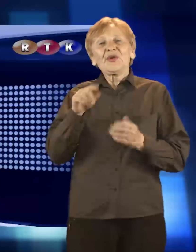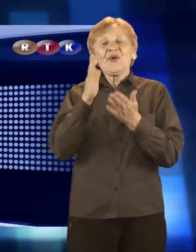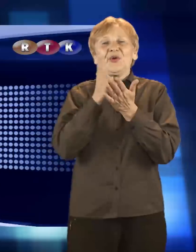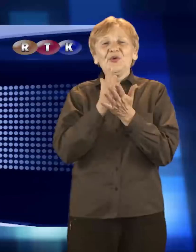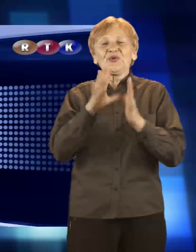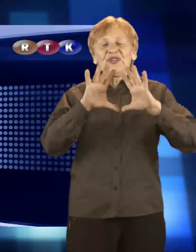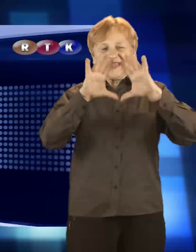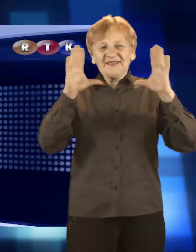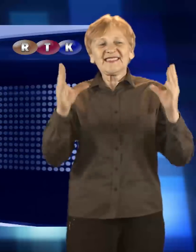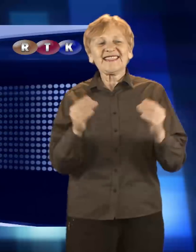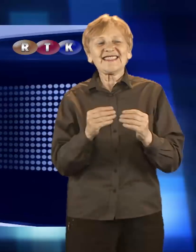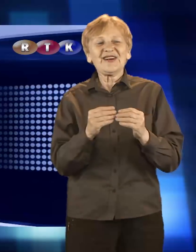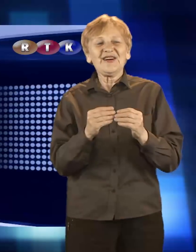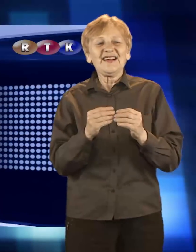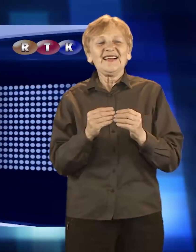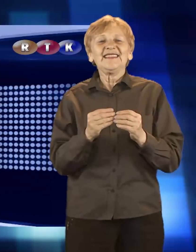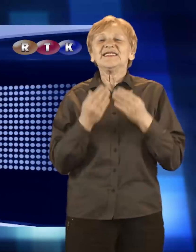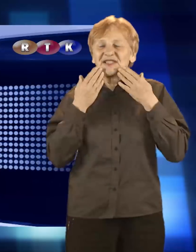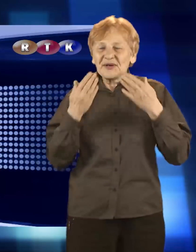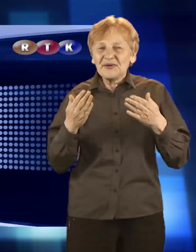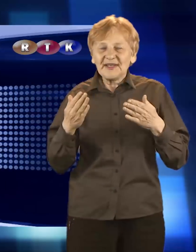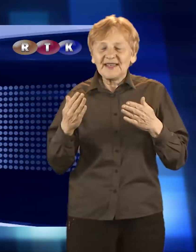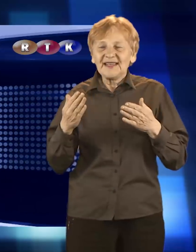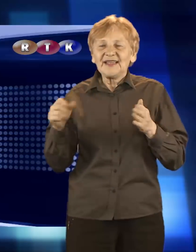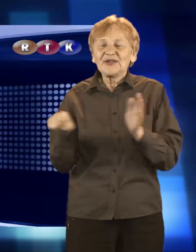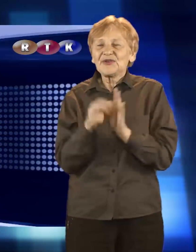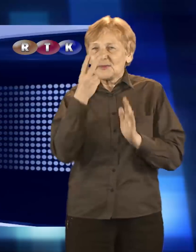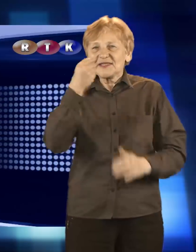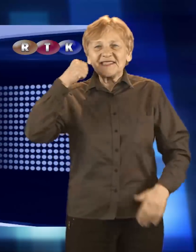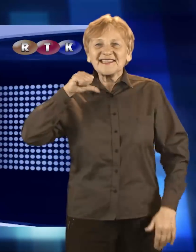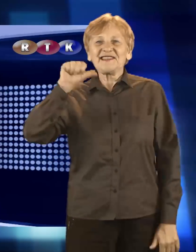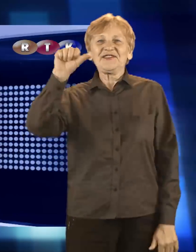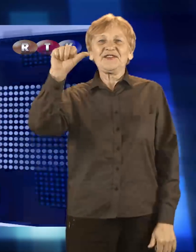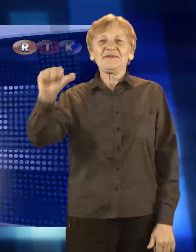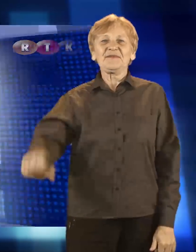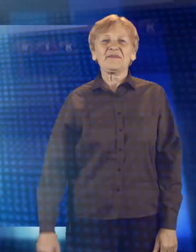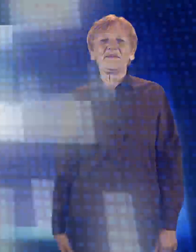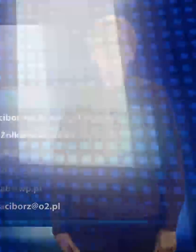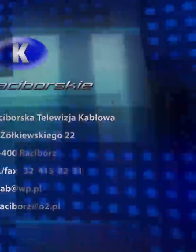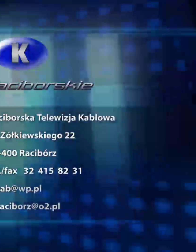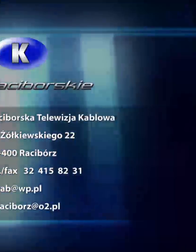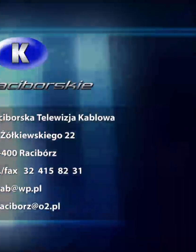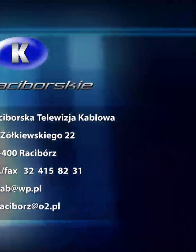W wiadomościach dla niesłyszących to już wszystko. Dziękuję Państwu za uwagę i do zobaczenia za tydzień.